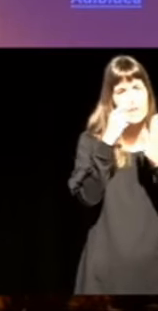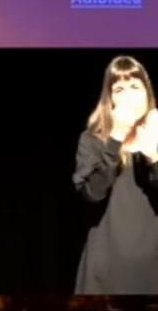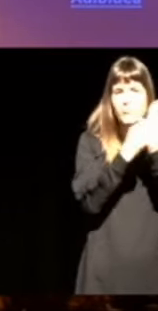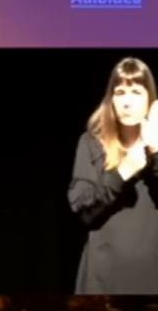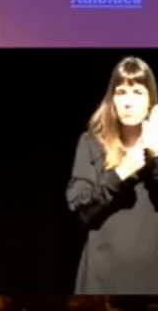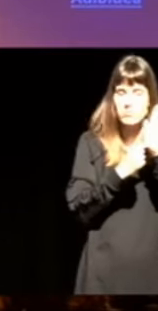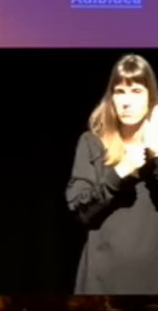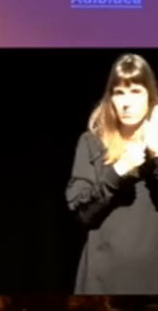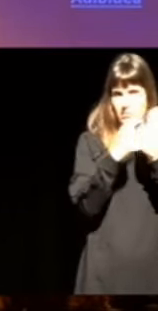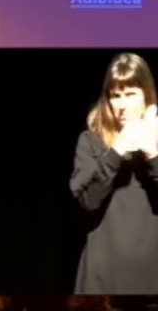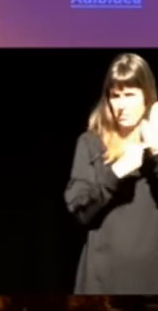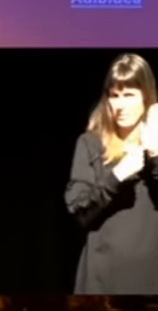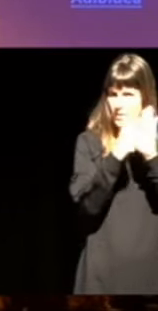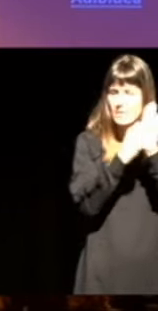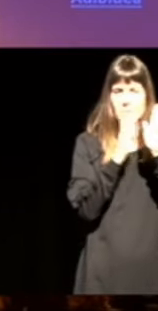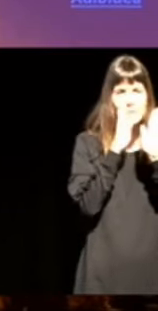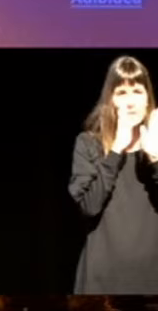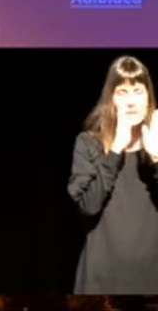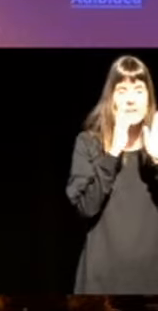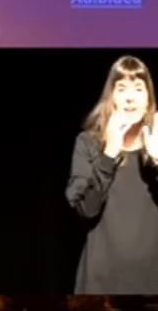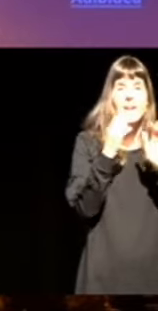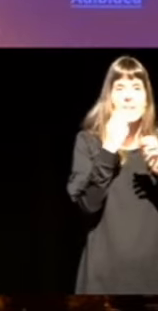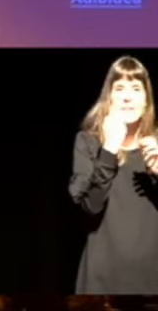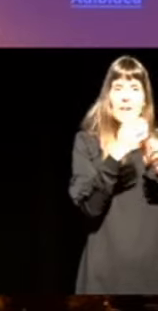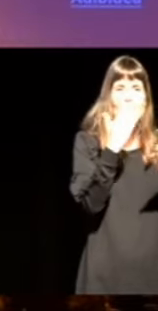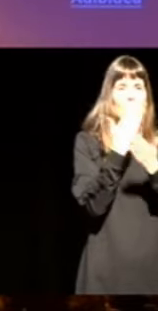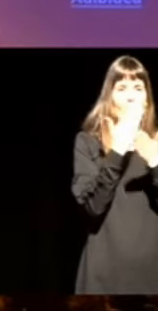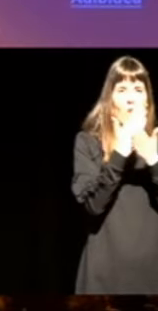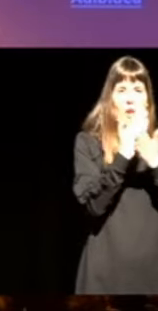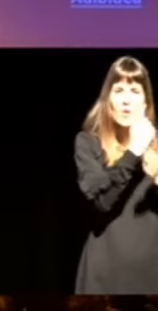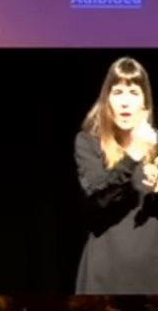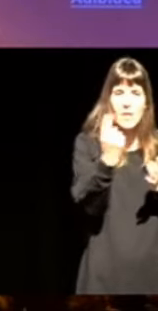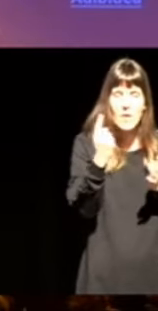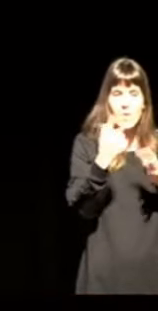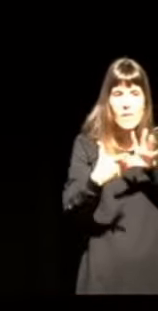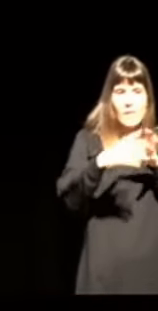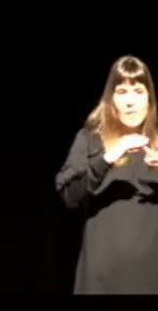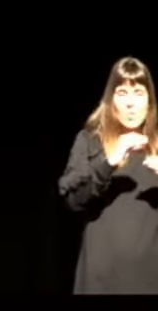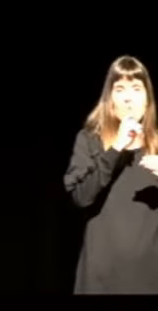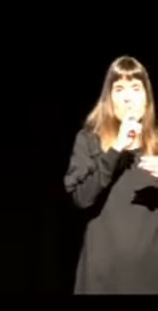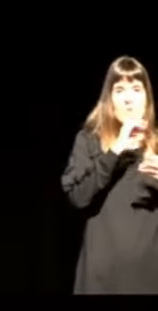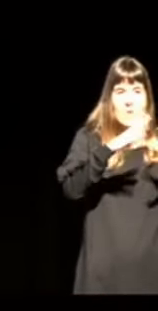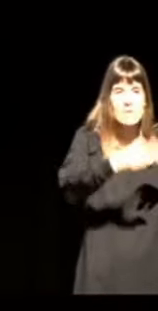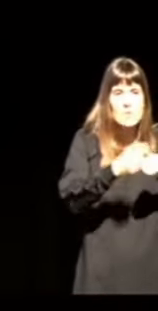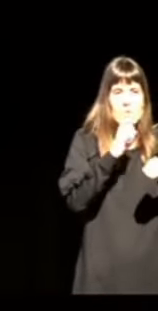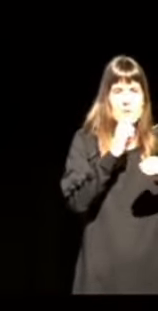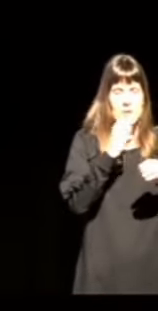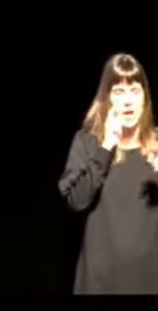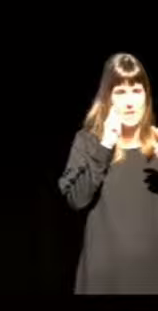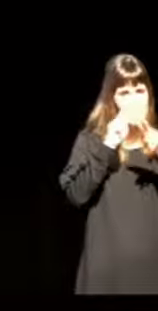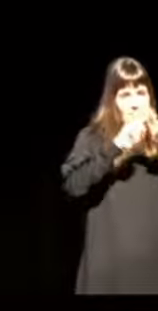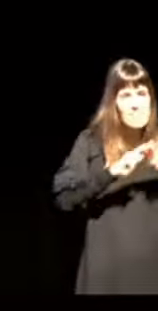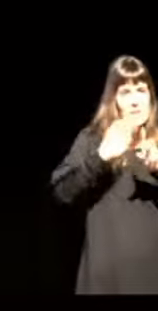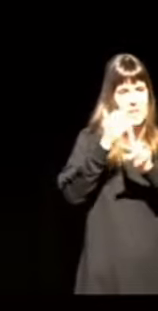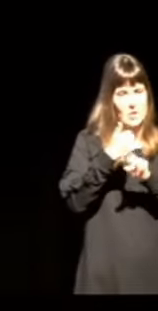hauetan. Non kokatzen duen, non kokatzen den bera, bale? Eta horretarako egiten du autodiagnostiko eta